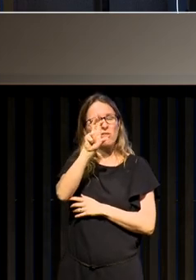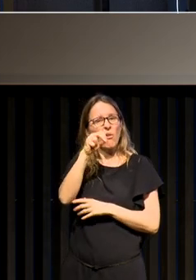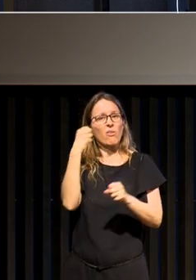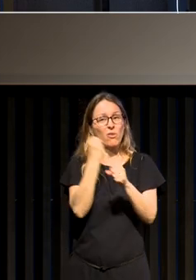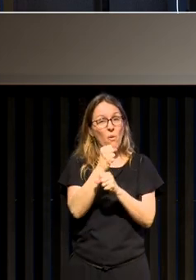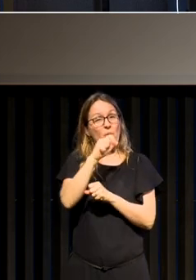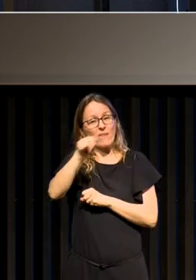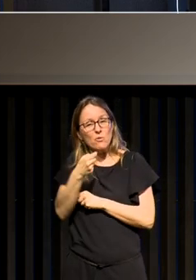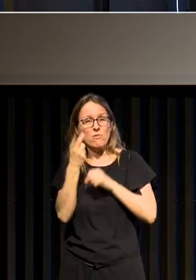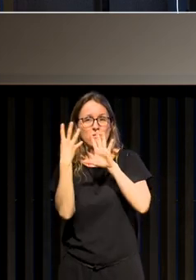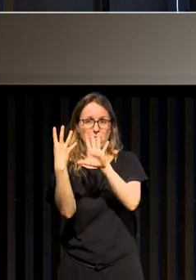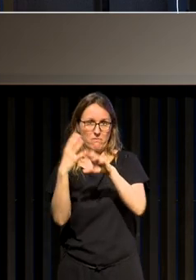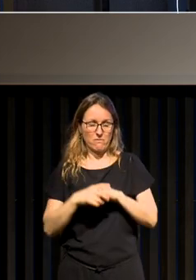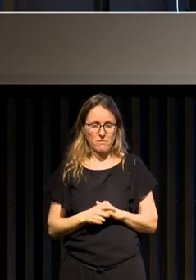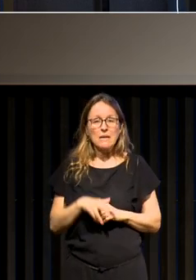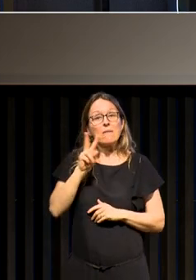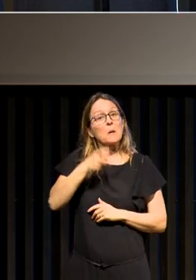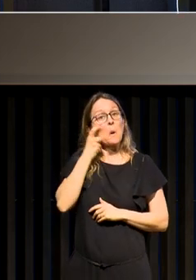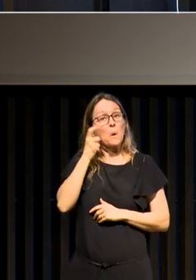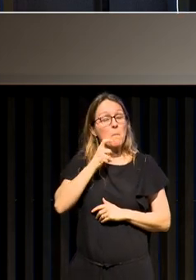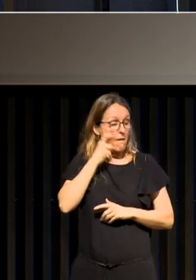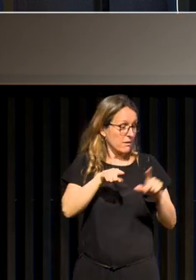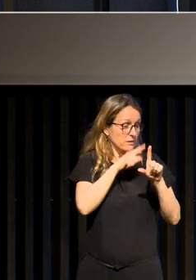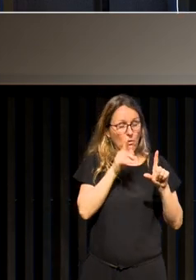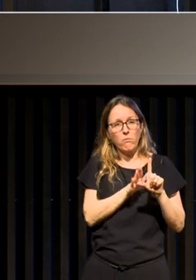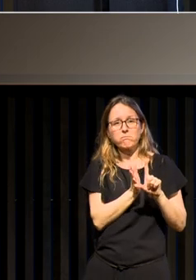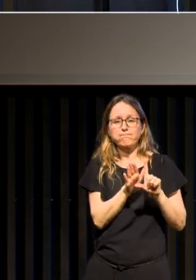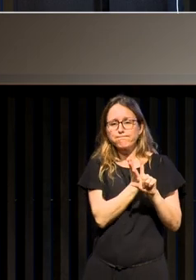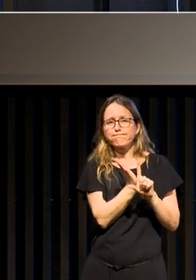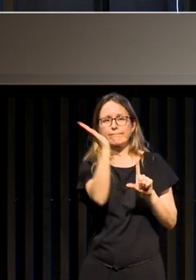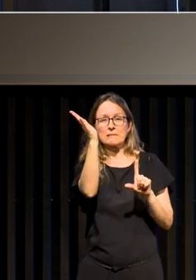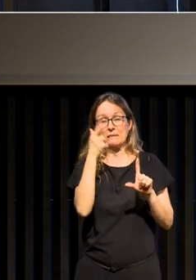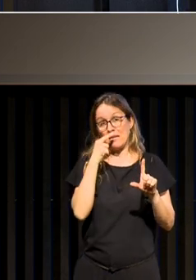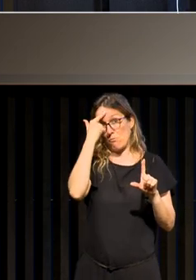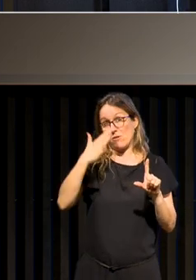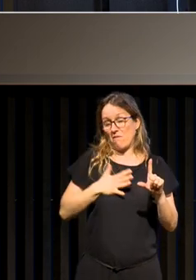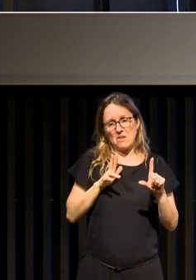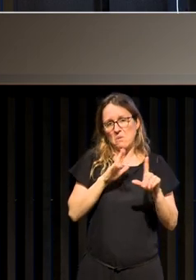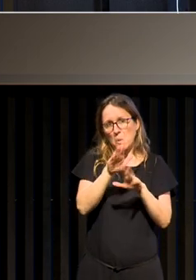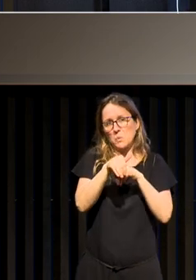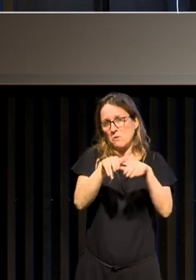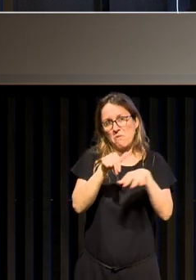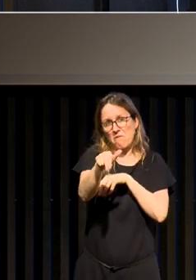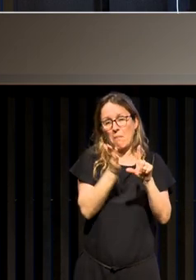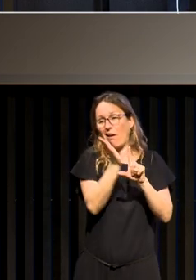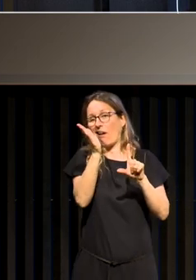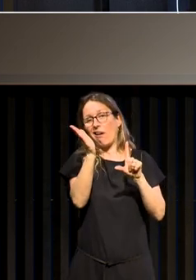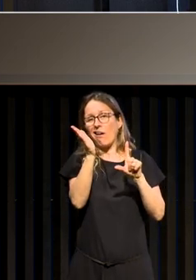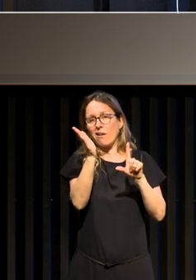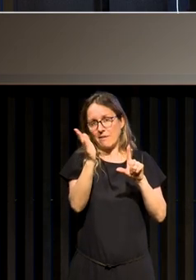Et on voit que cette courbe est ascendante et je pense qu'elle ne va pas être freinée.